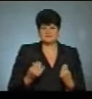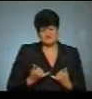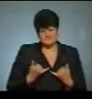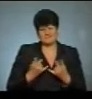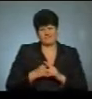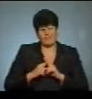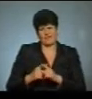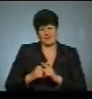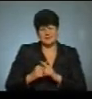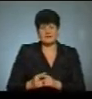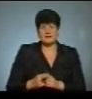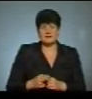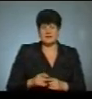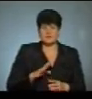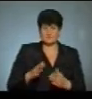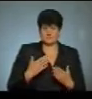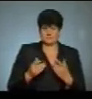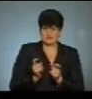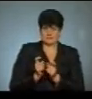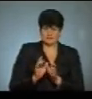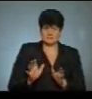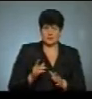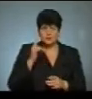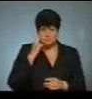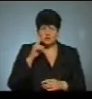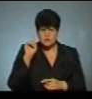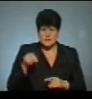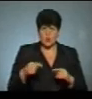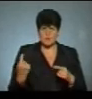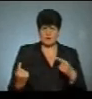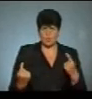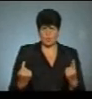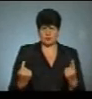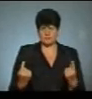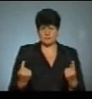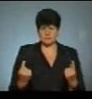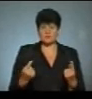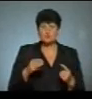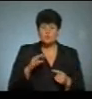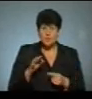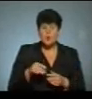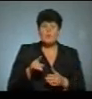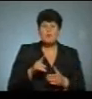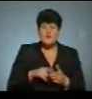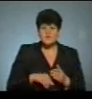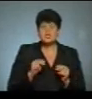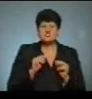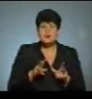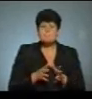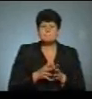чимось, уникаючи комунікації, тому що думали, що знають один одного. То повірте, чим більше